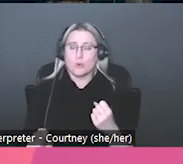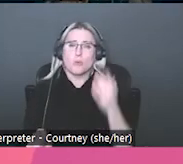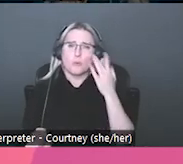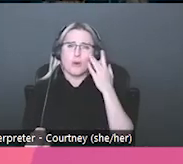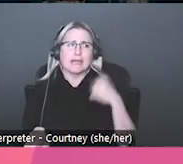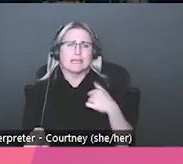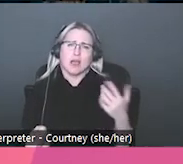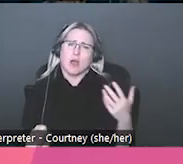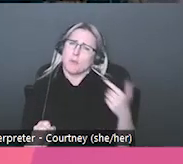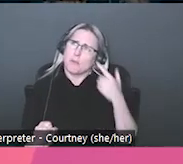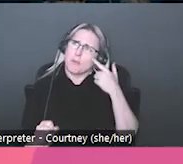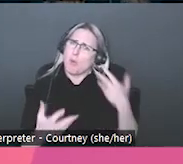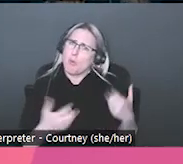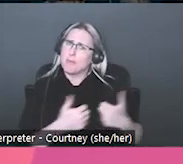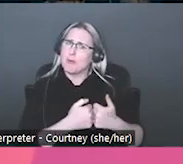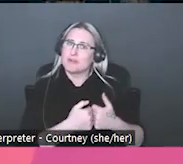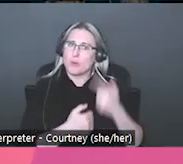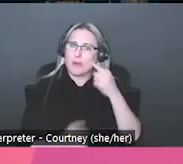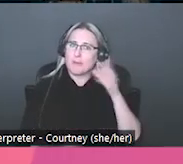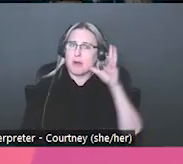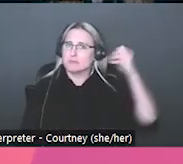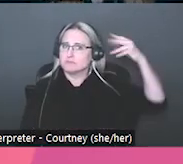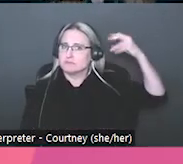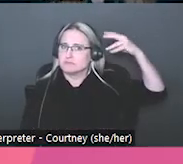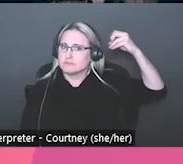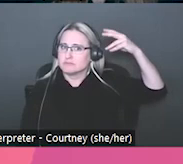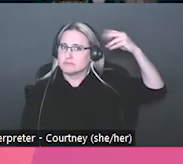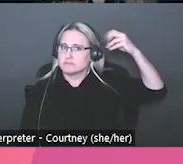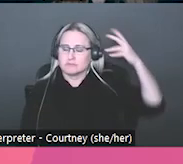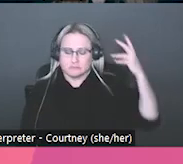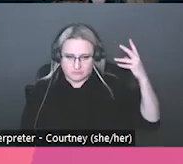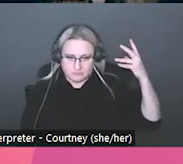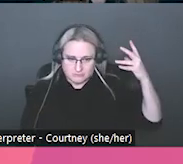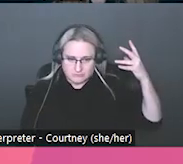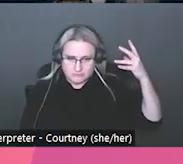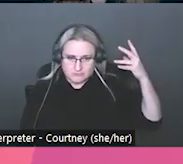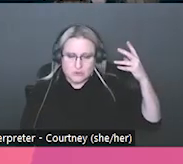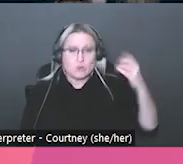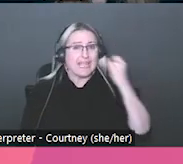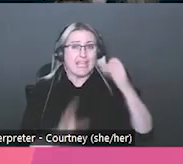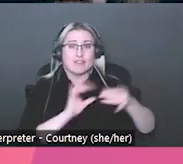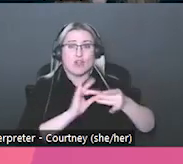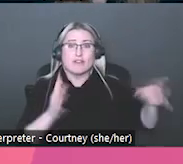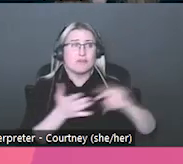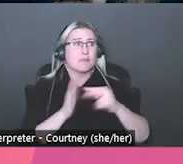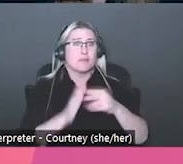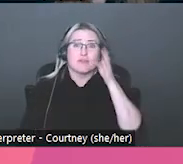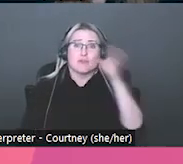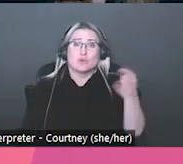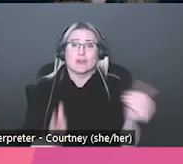Et une chance que j'avais une personnalité solide, mais j'entendais quand même dans ma tête les paroles de ma mère. Personne ne voudra de toi.